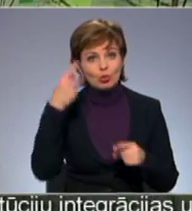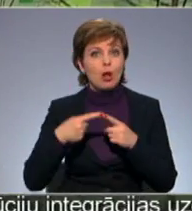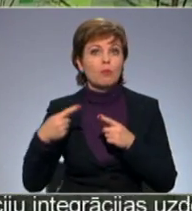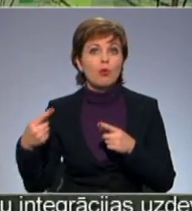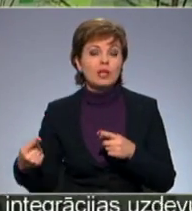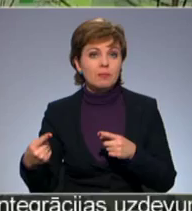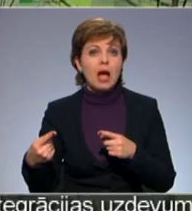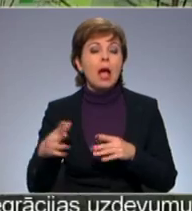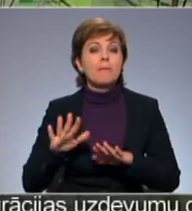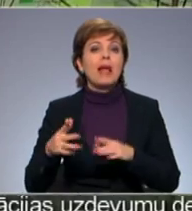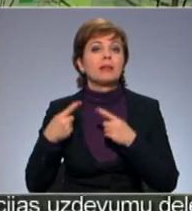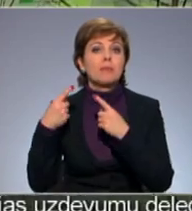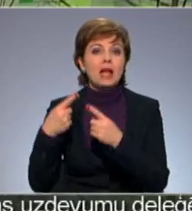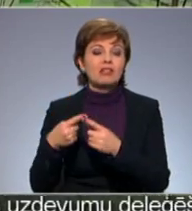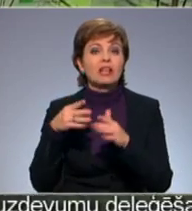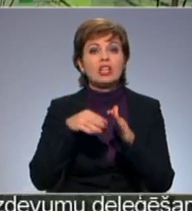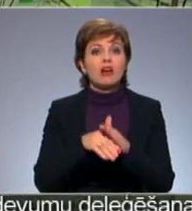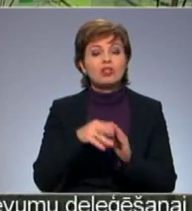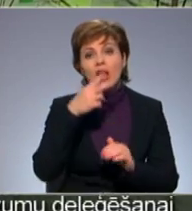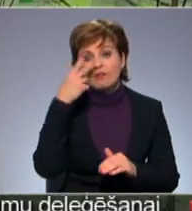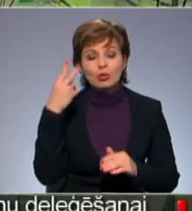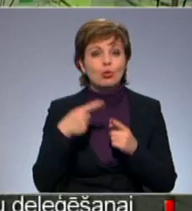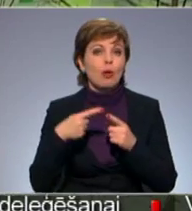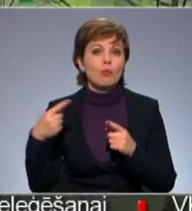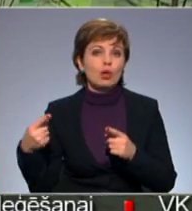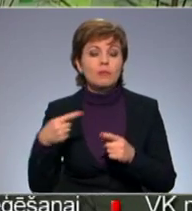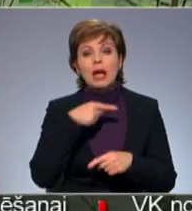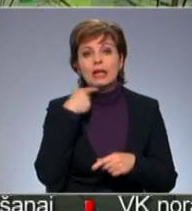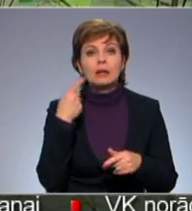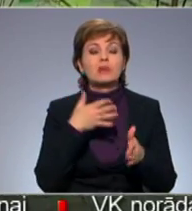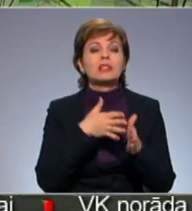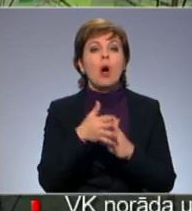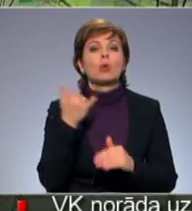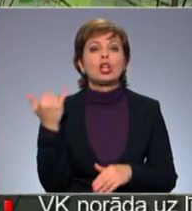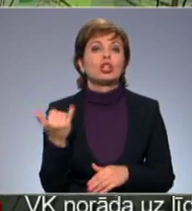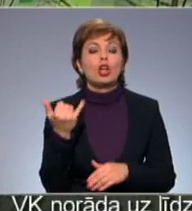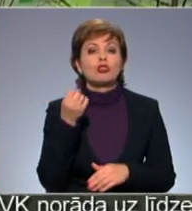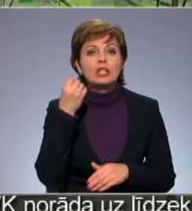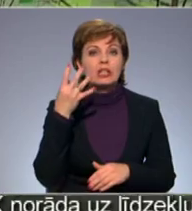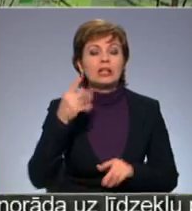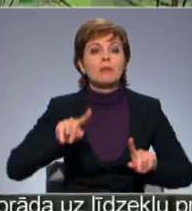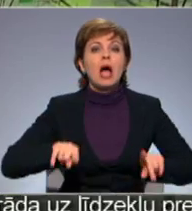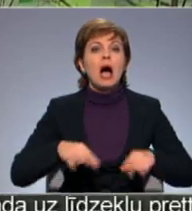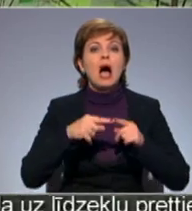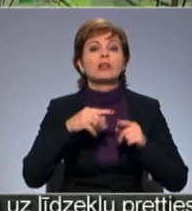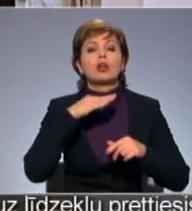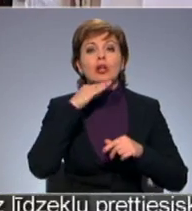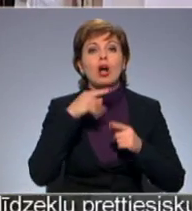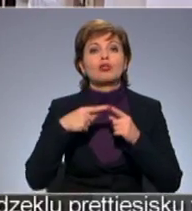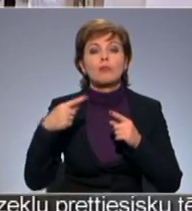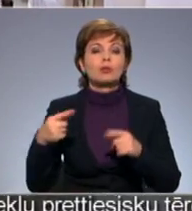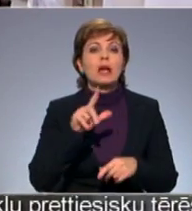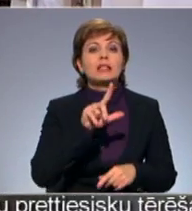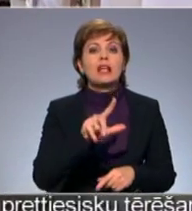bet perspektīvā, jau ieviešot vidusskolas posmā, mēs gribam caur interešu izglītību jau attīstīt to klašu posmā